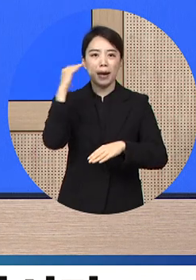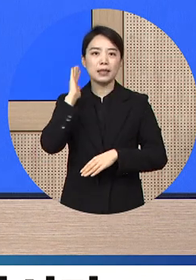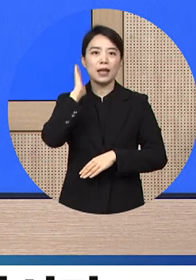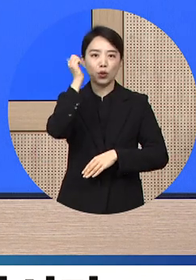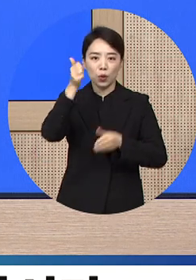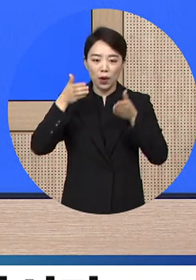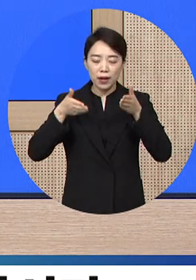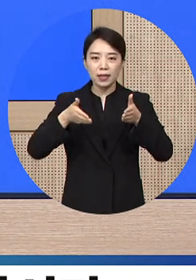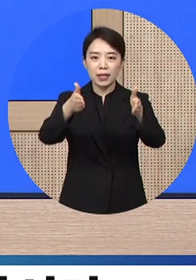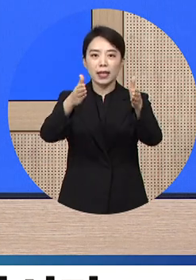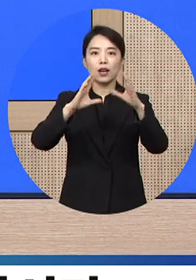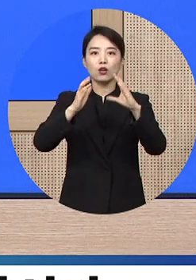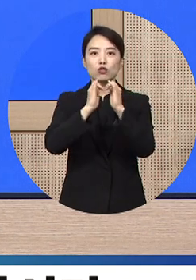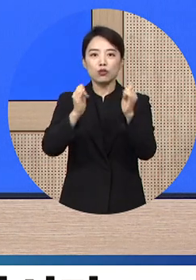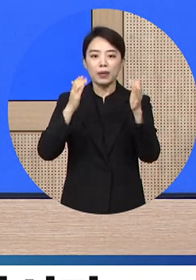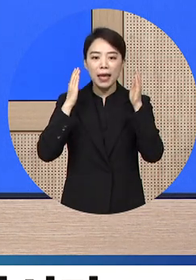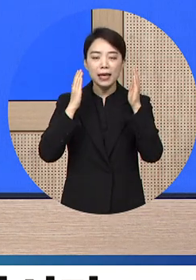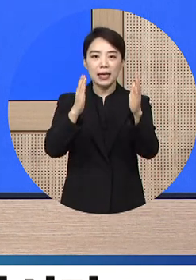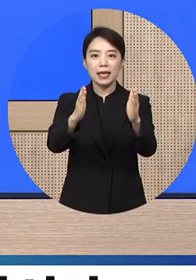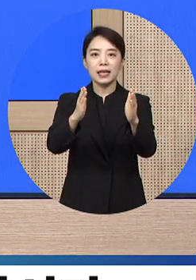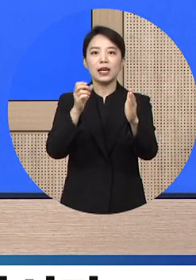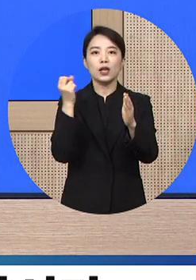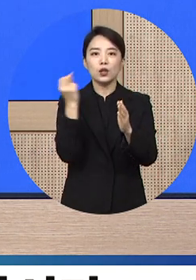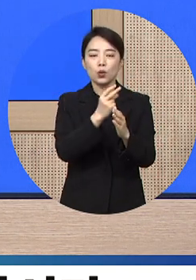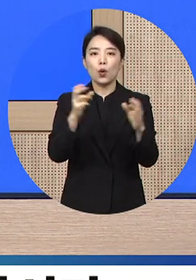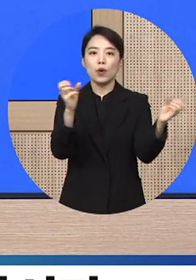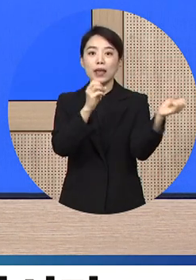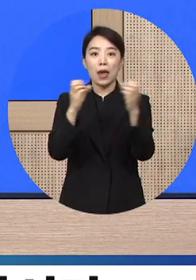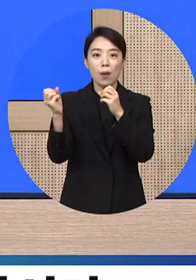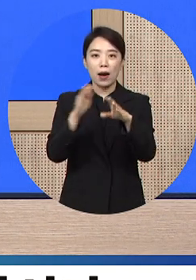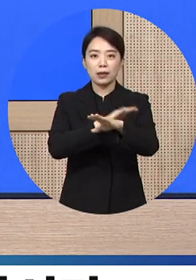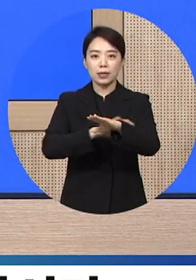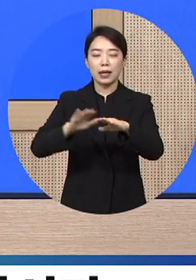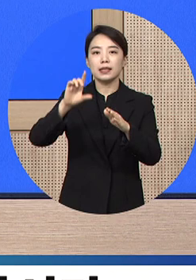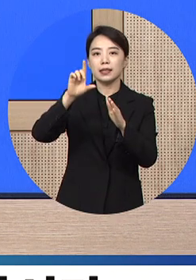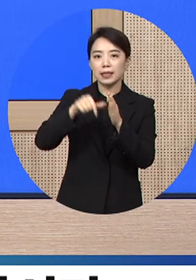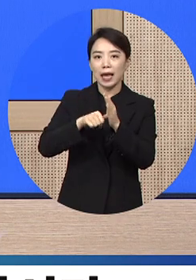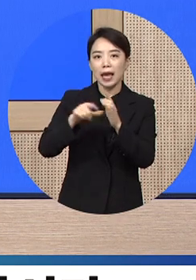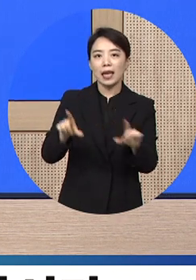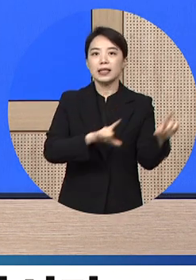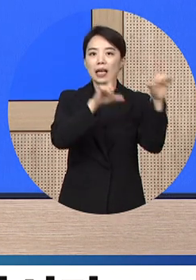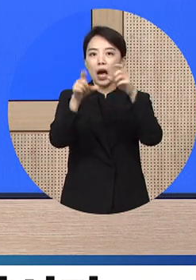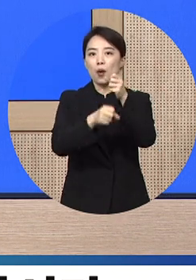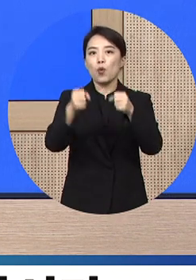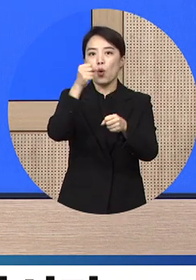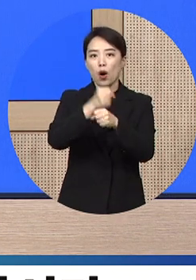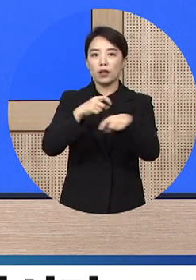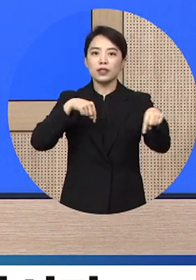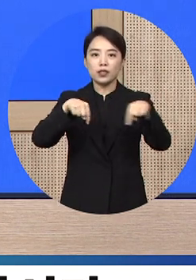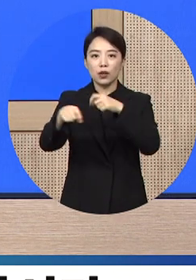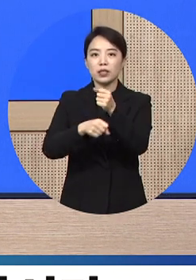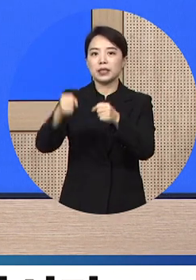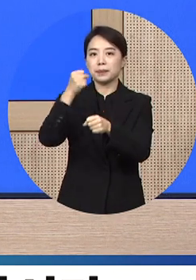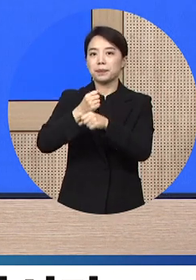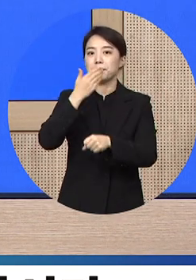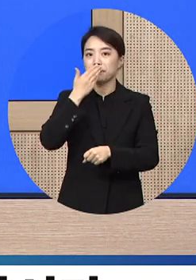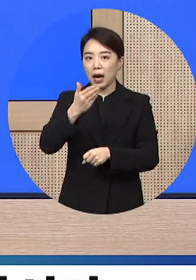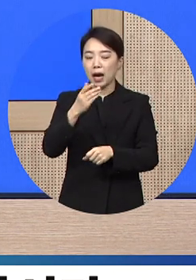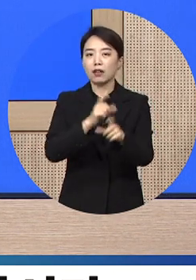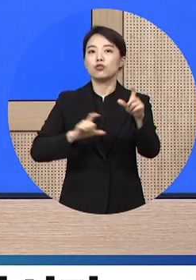길, 대화의 길로 나설 때 민생 복원과 정치 복원은 가능합니다.